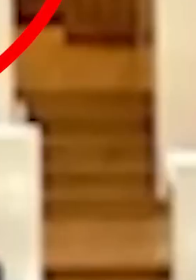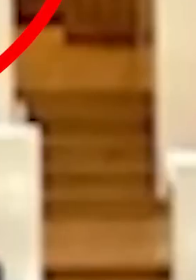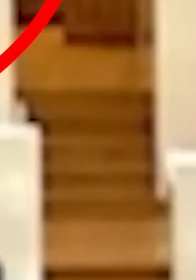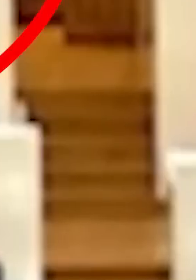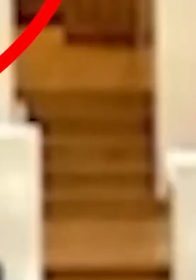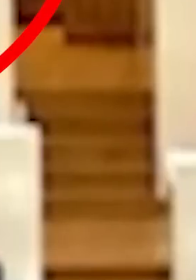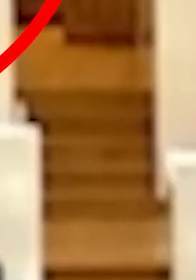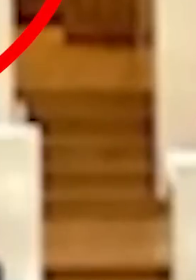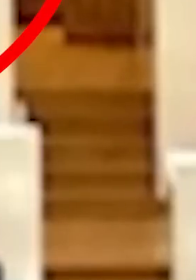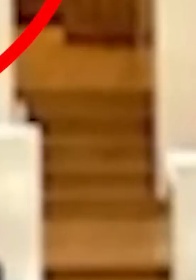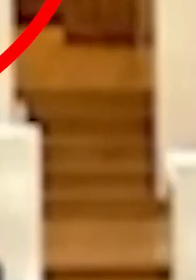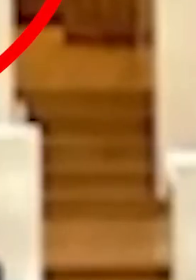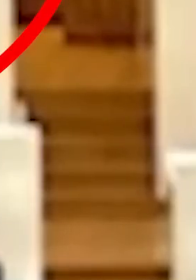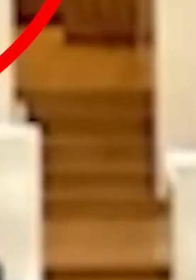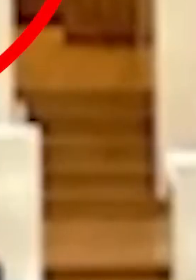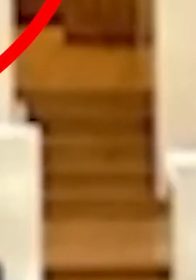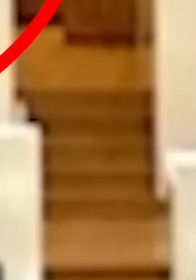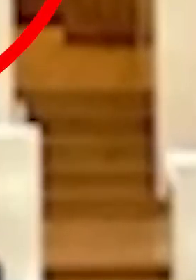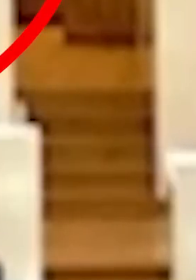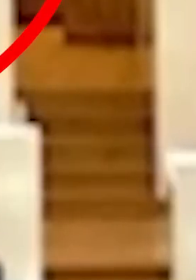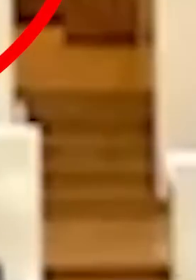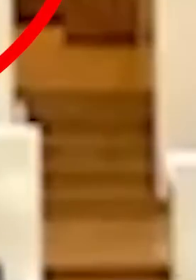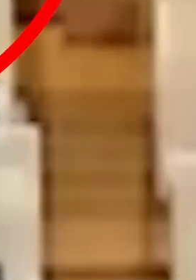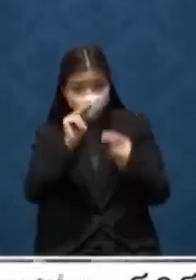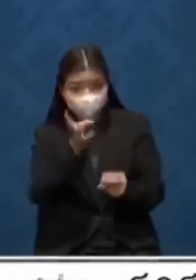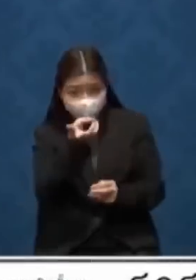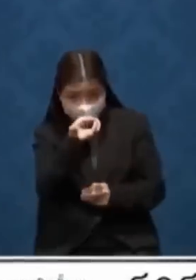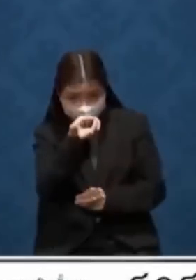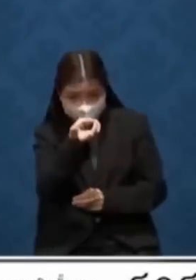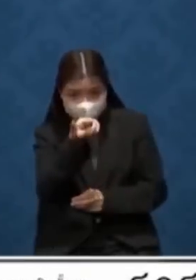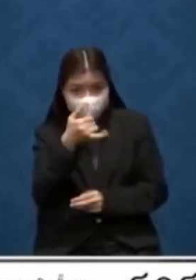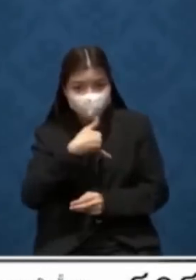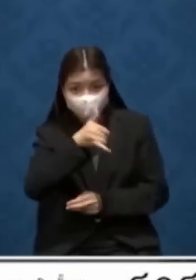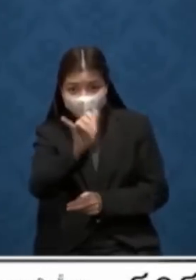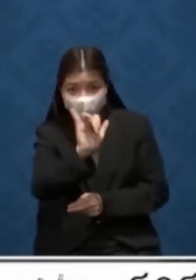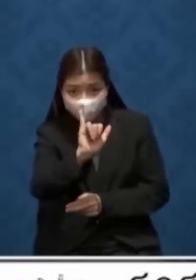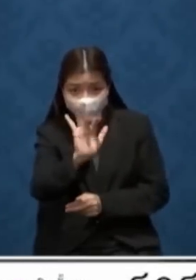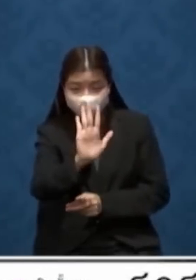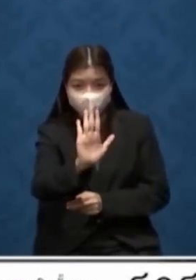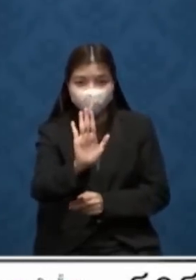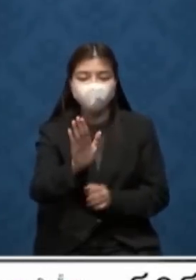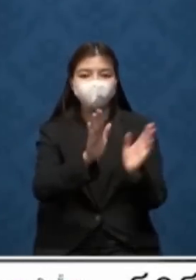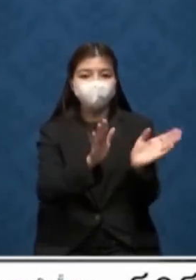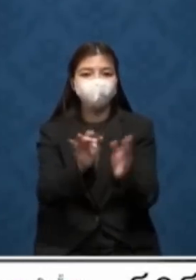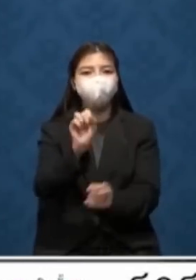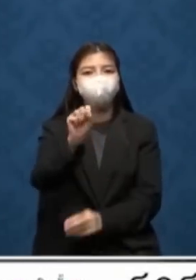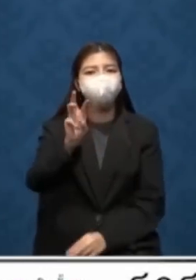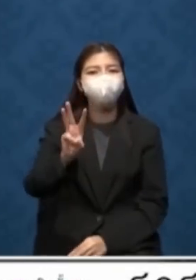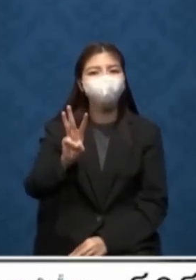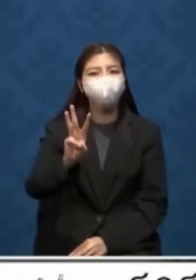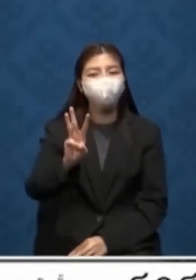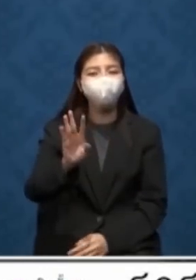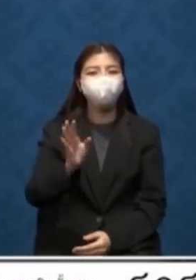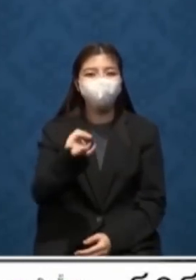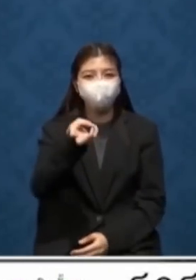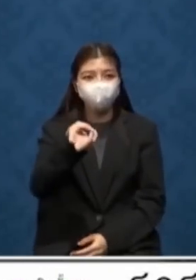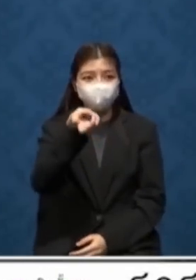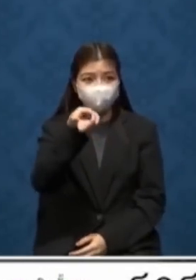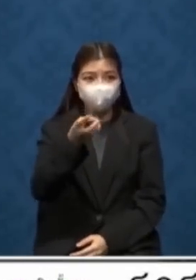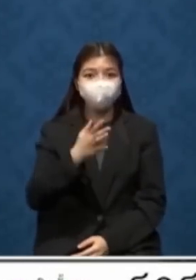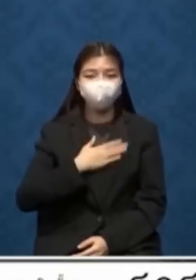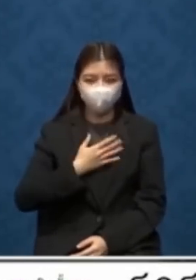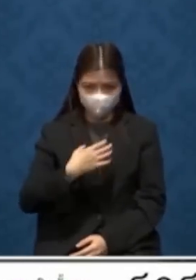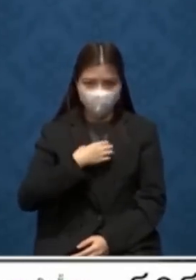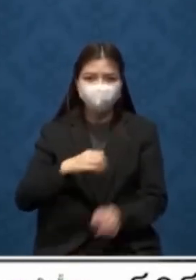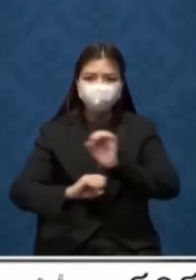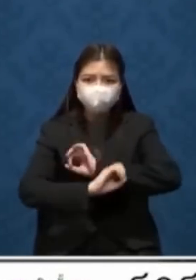ครับ ท่านนายกอย่าเพิ่งไปได้ไหมครับสั้นๆนิดเดียวครับกรณีของสว.อุปกิจนะครับผมอยากจะสร้างความชัดเ